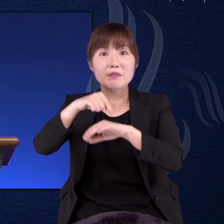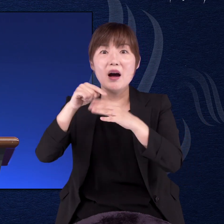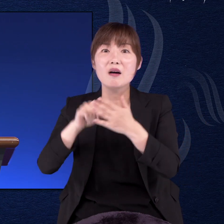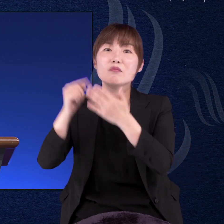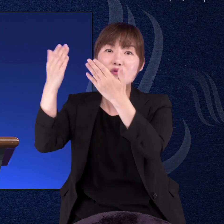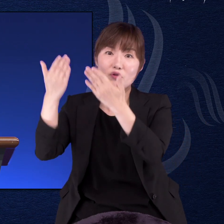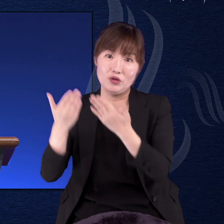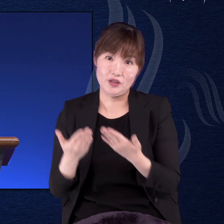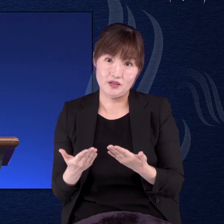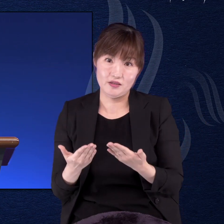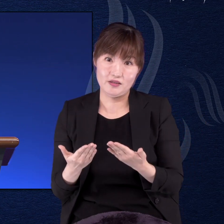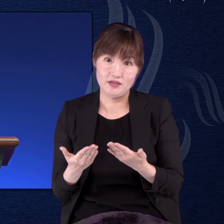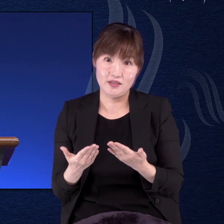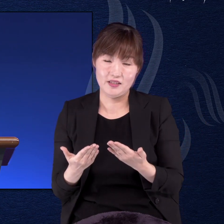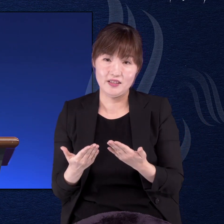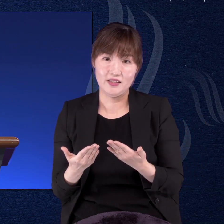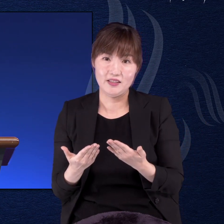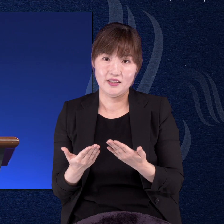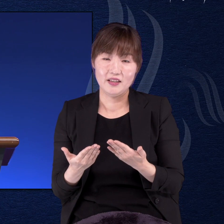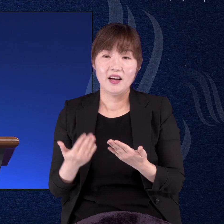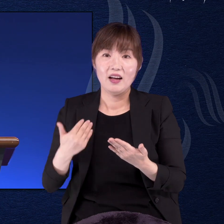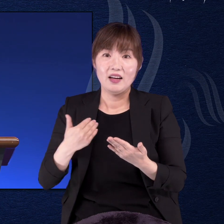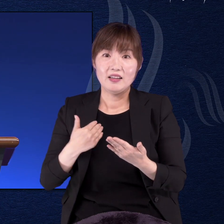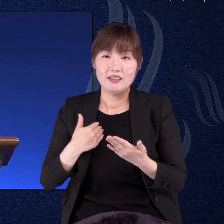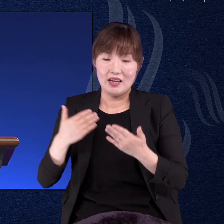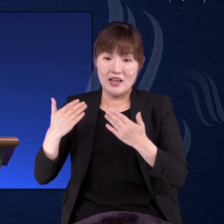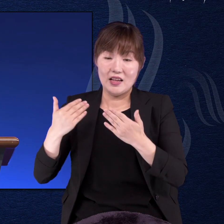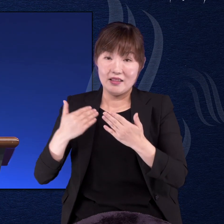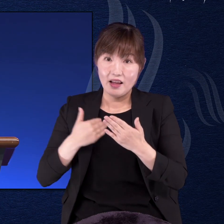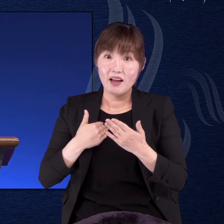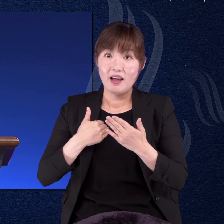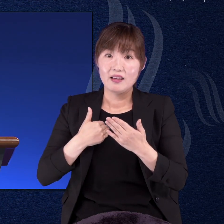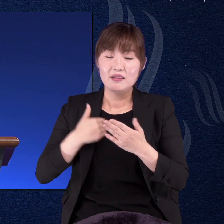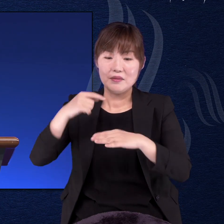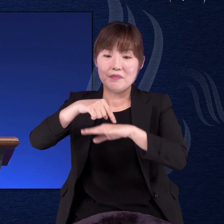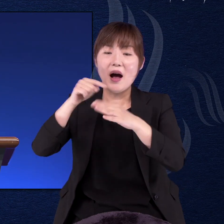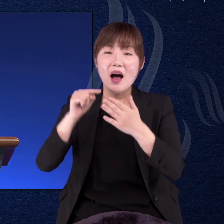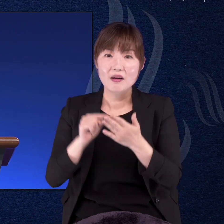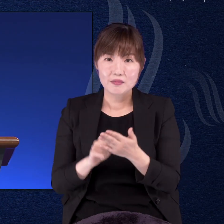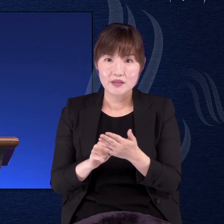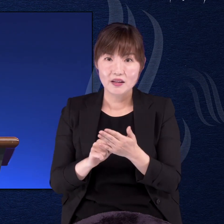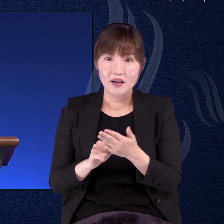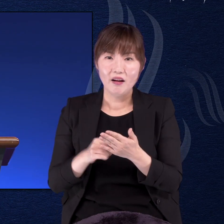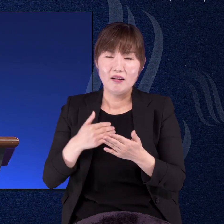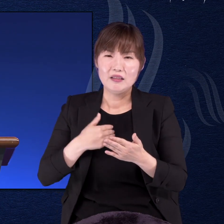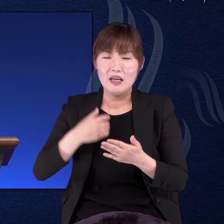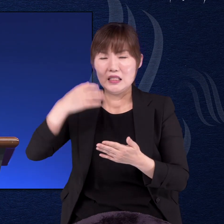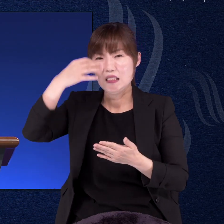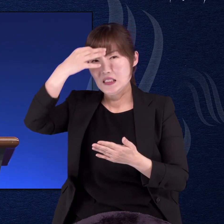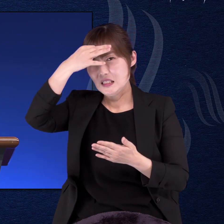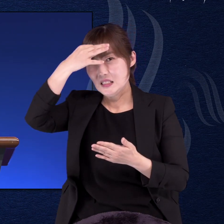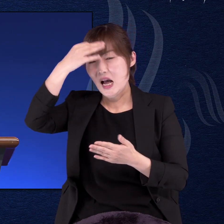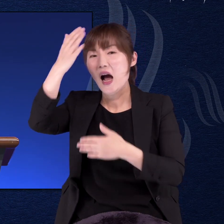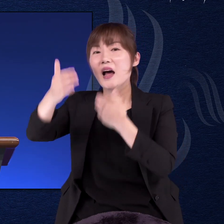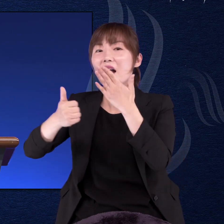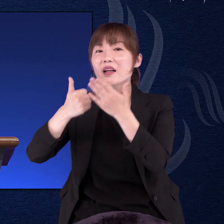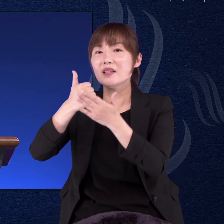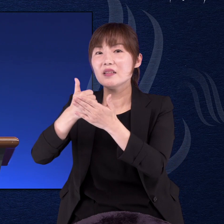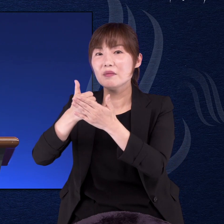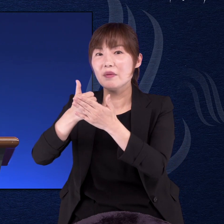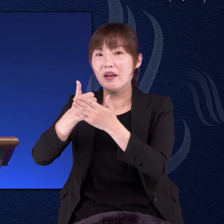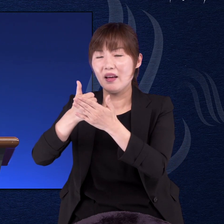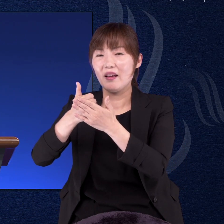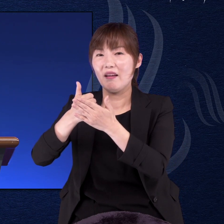제 이웃이에요. 어떤 분들은 노숙자, 어떤 분들은 뭐 아프신 분들, 어르신 분들, 감옥에 있으신 분들 뭐 많으시죠.